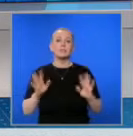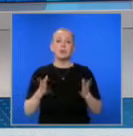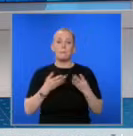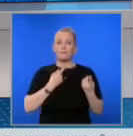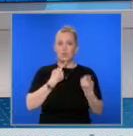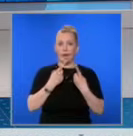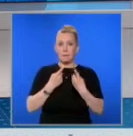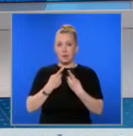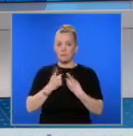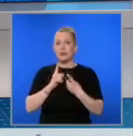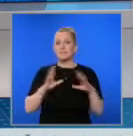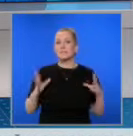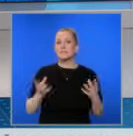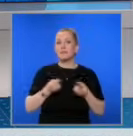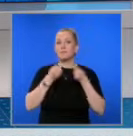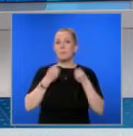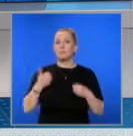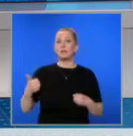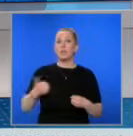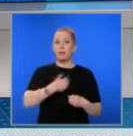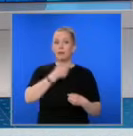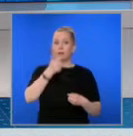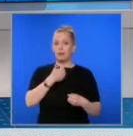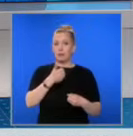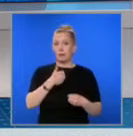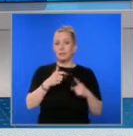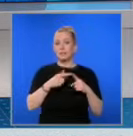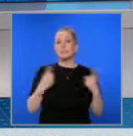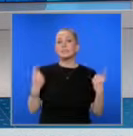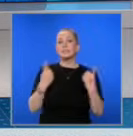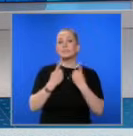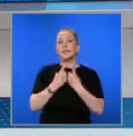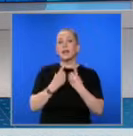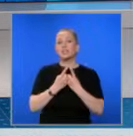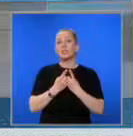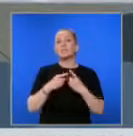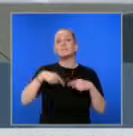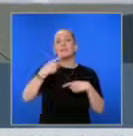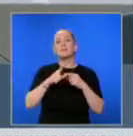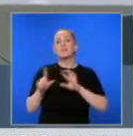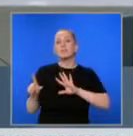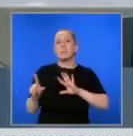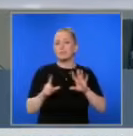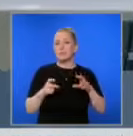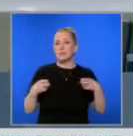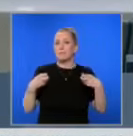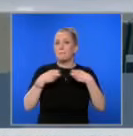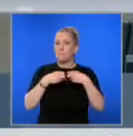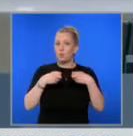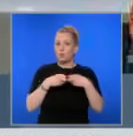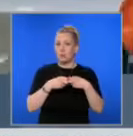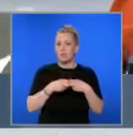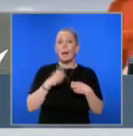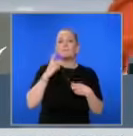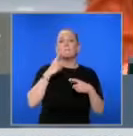на преговори трябва да бъде взето от европейските лидери на срещата на върха следващата седмица в Брюксел. Босна и Херцеговина подаде молба за